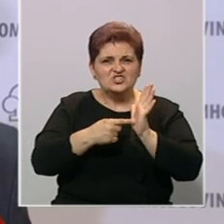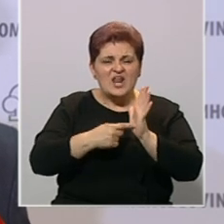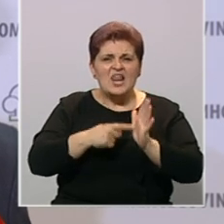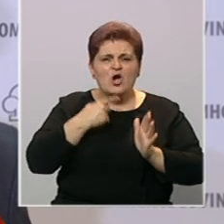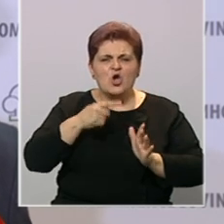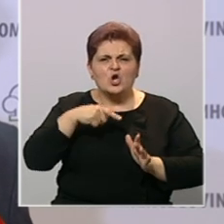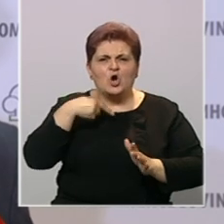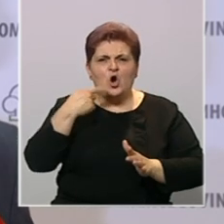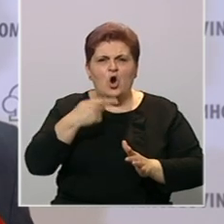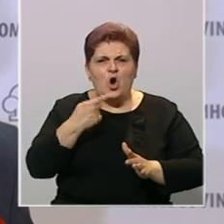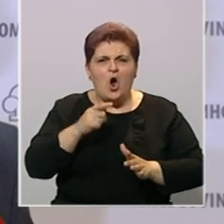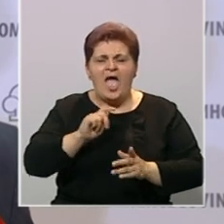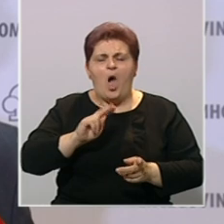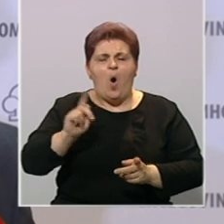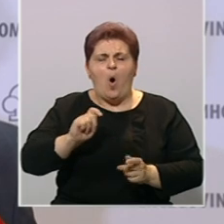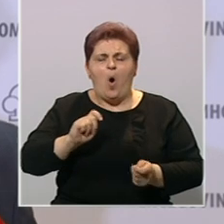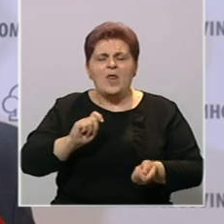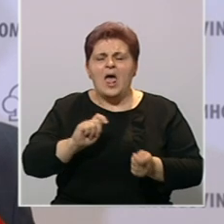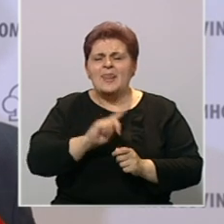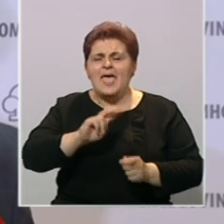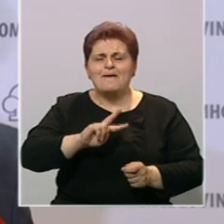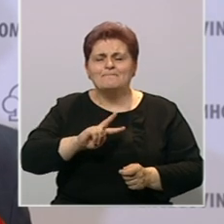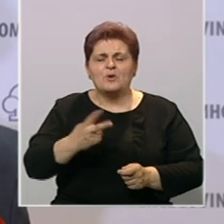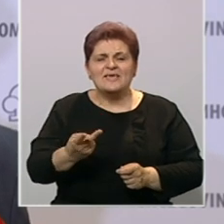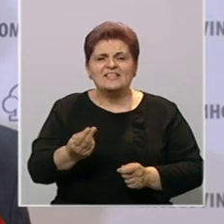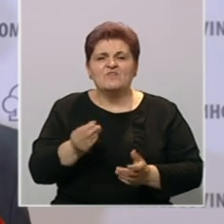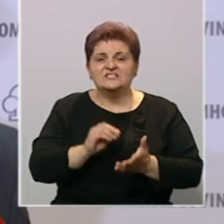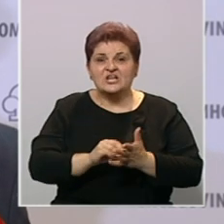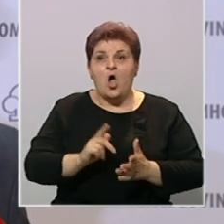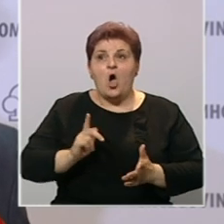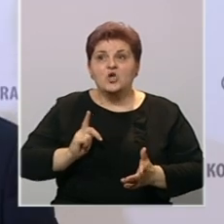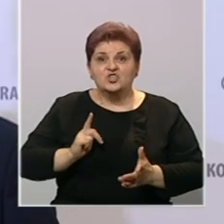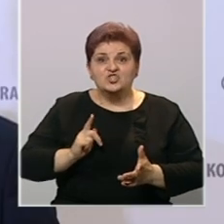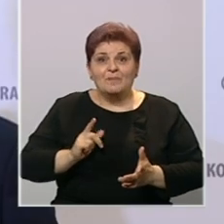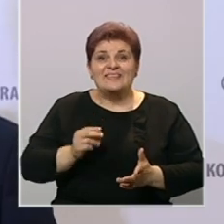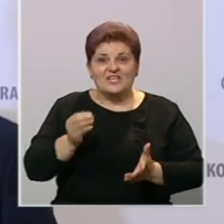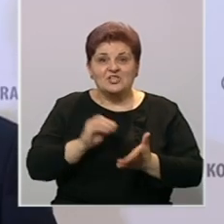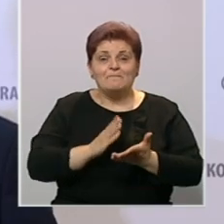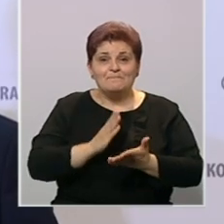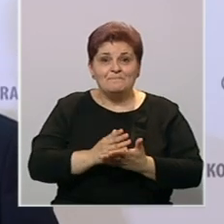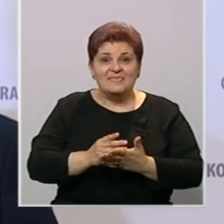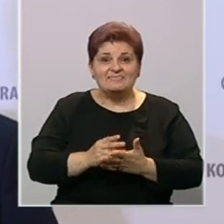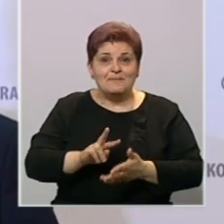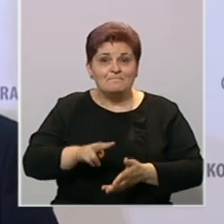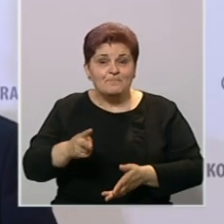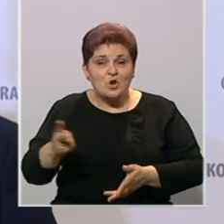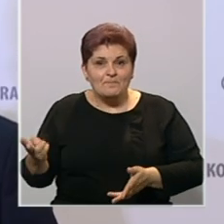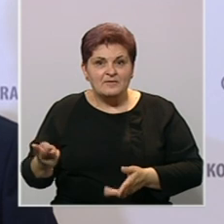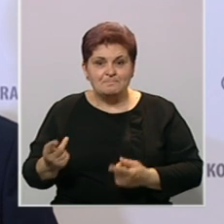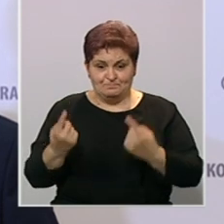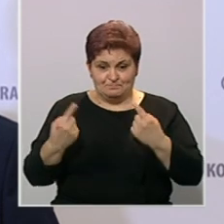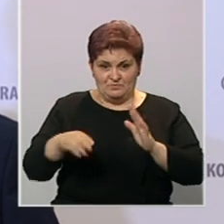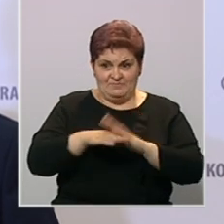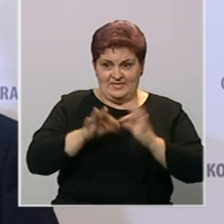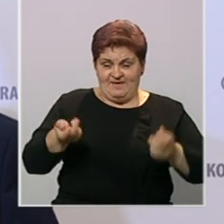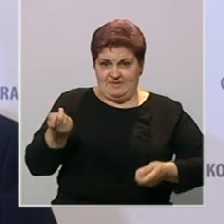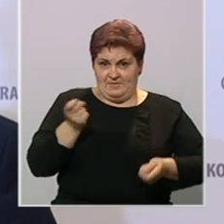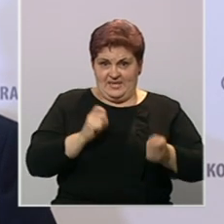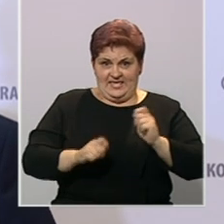o nepromjenjivosti cijene. Dakle, očekujemo da će cijena biti promijenjena. Da i u postojećem zakonu o javnim